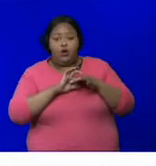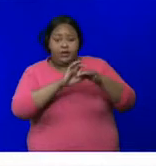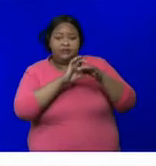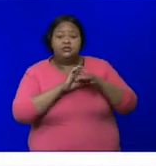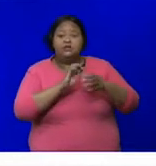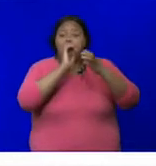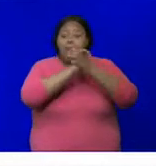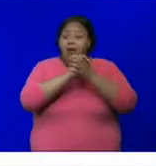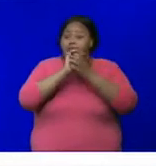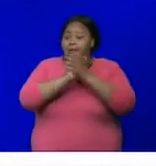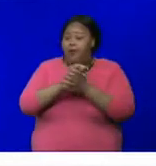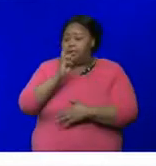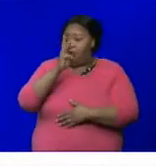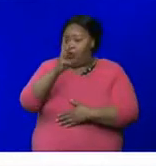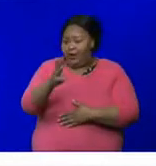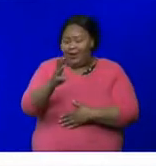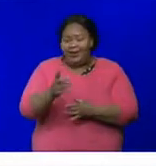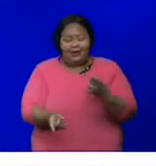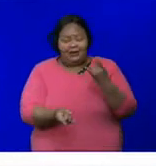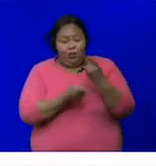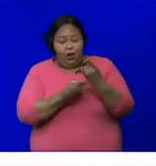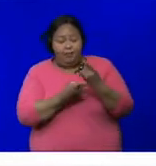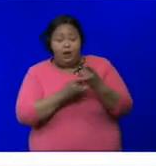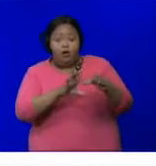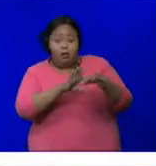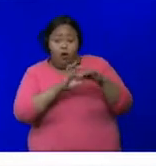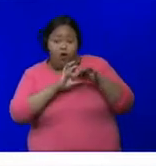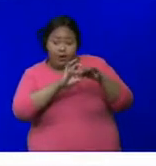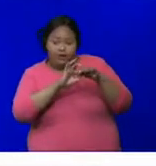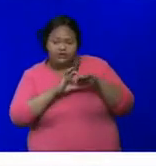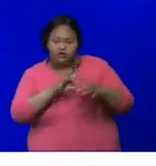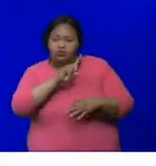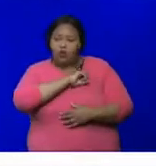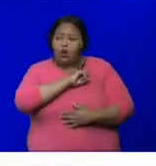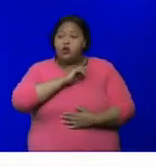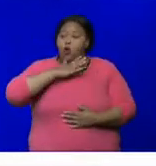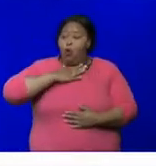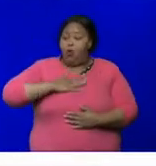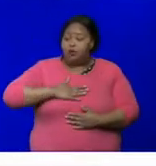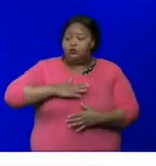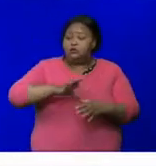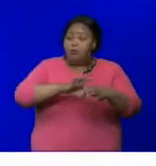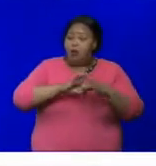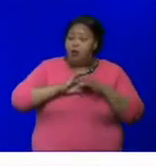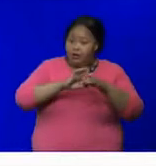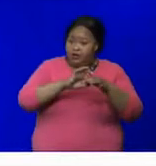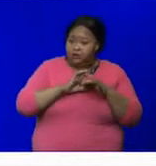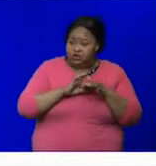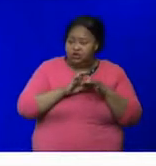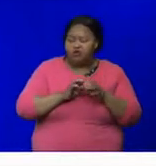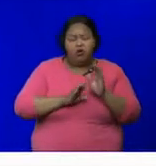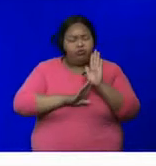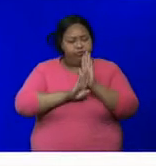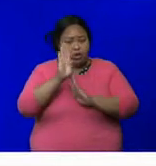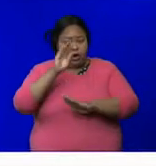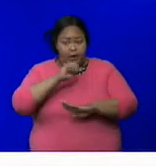sifuna lokuthi tinhlangano tibe viable, tibe autonomous, tiphinze